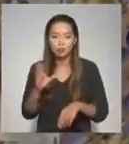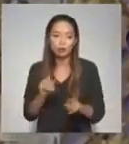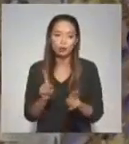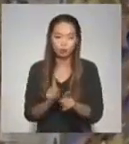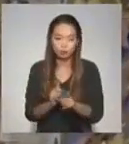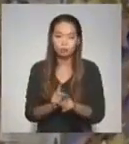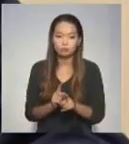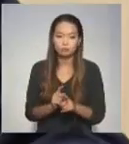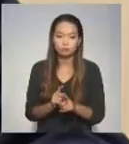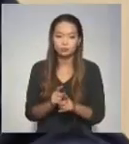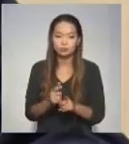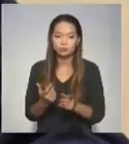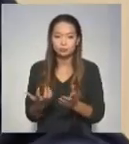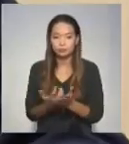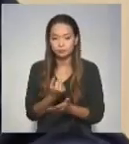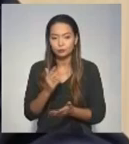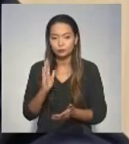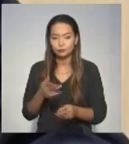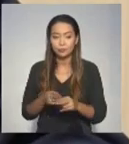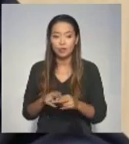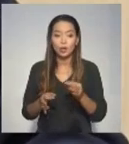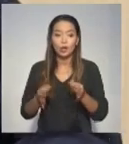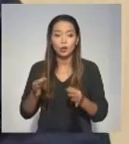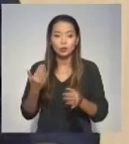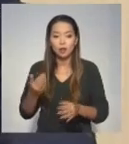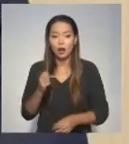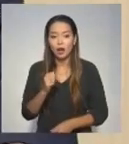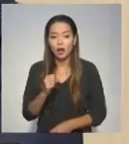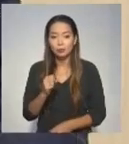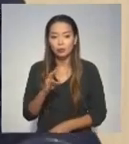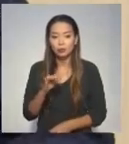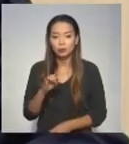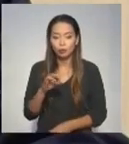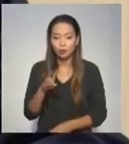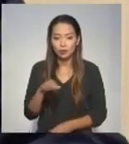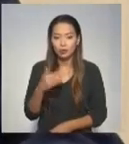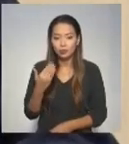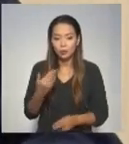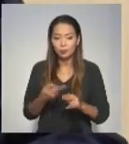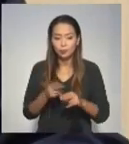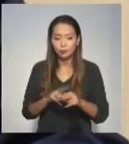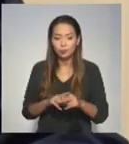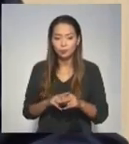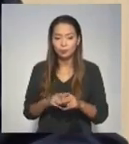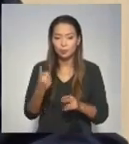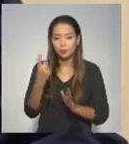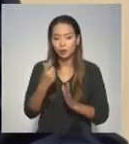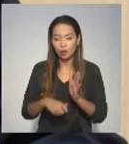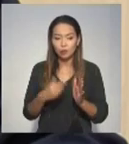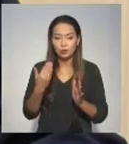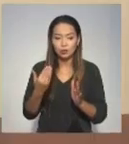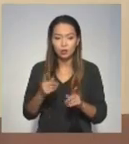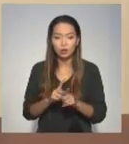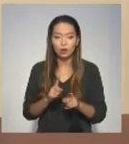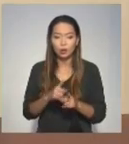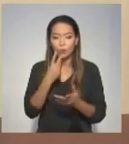жеңілдетілгенін алға тартты. Сот қаулысымен Әбілхан Нұрболатқа әкімшілік кодекстің 613 бабының бірінші бөлігінің санкциясында